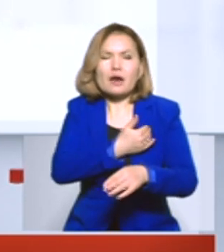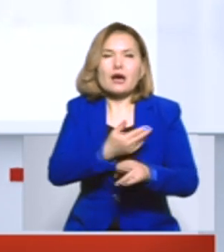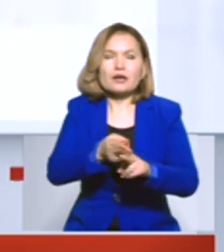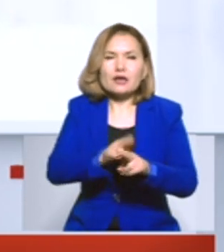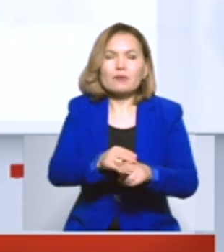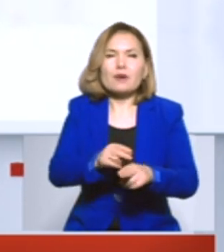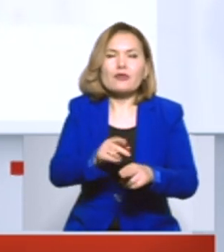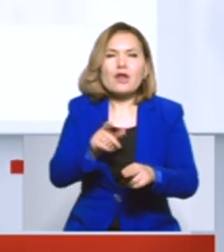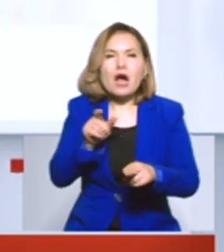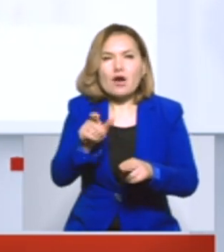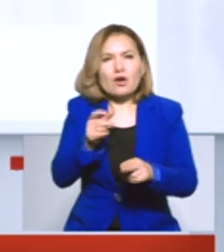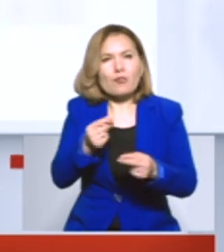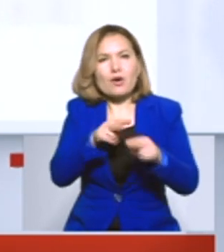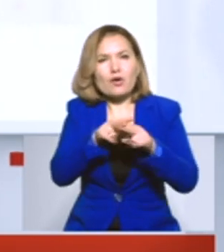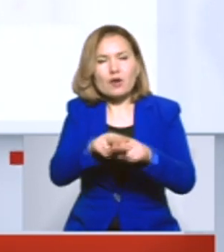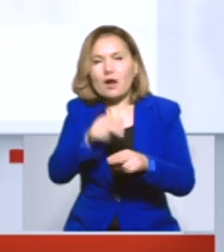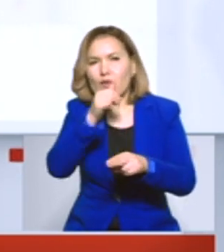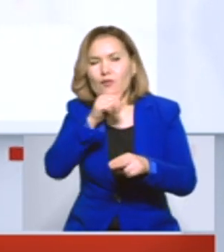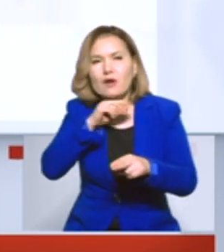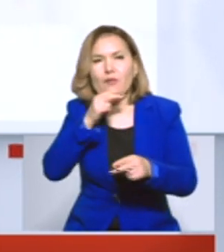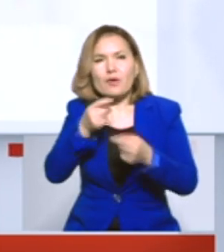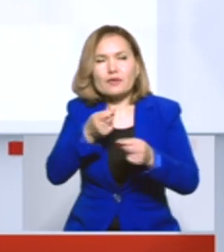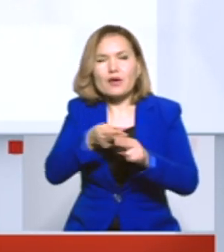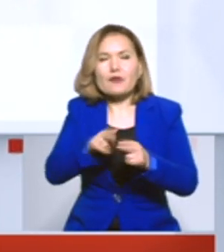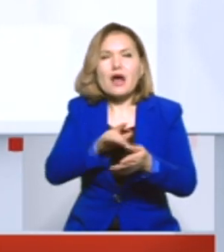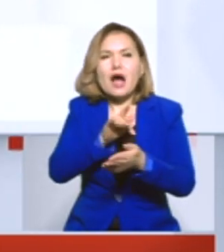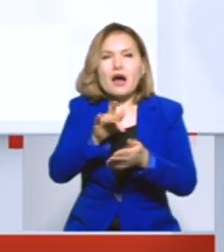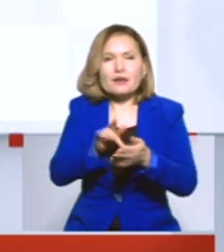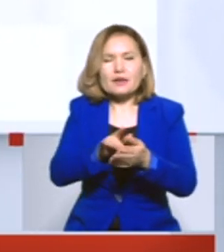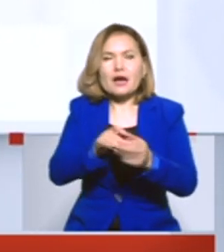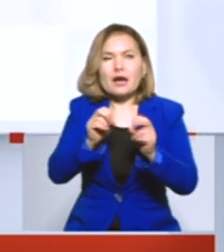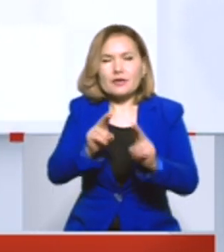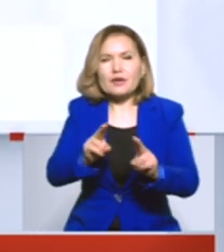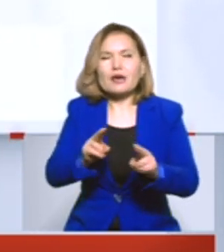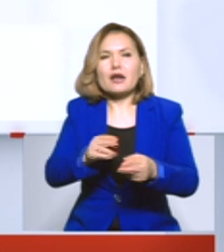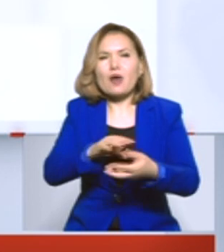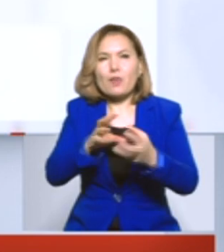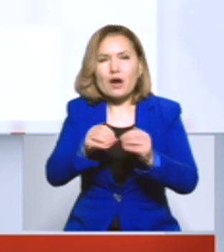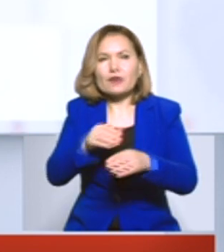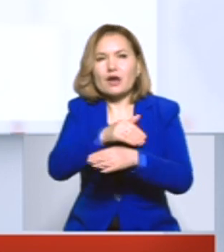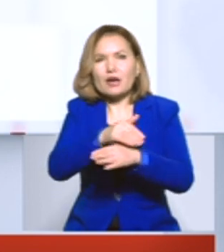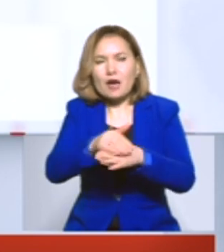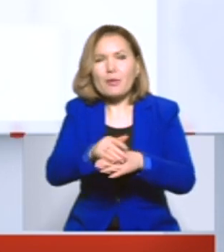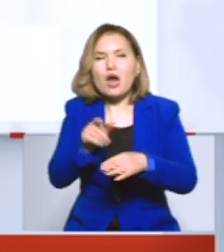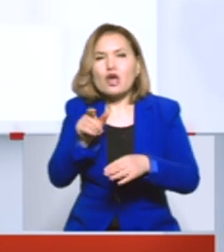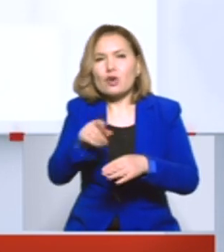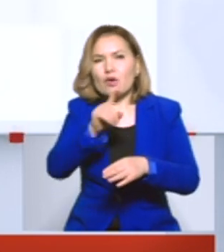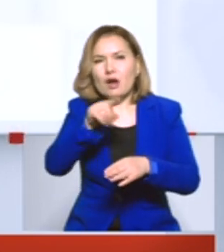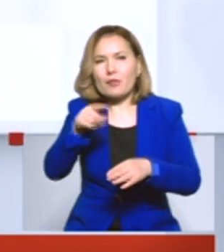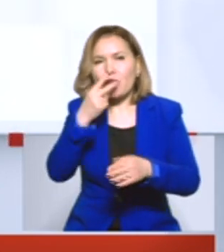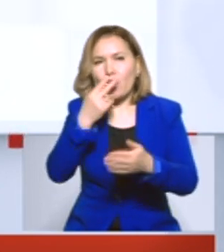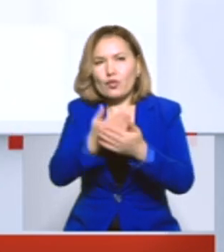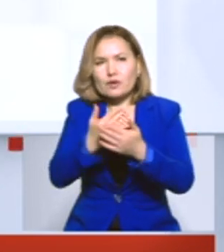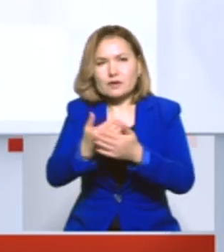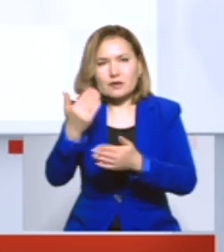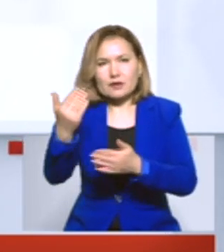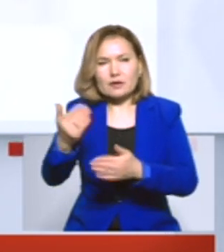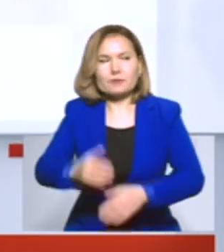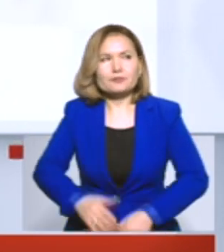естен шығармайық, деді ол. Астана қаласындағы гуманитарлық көмек қабылданатын қордың мекен жайы мен реквизиттері экрандарыңызда көрсетілген.